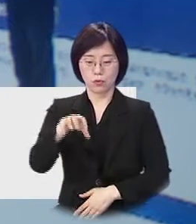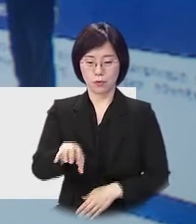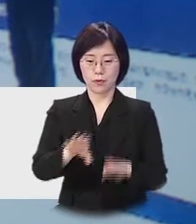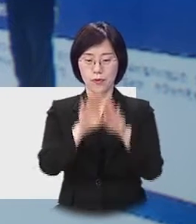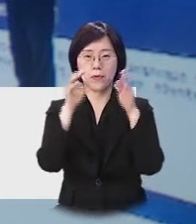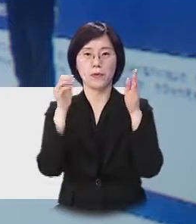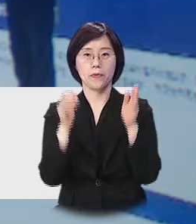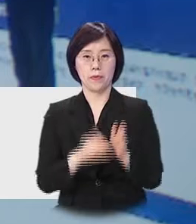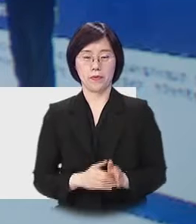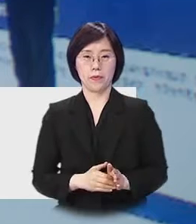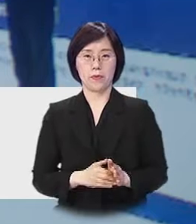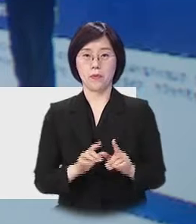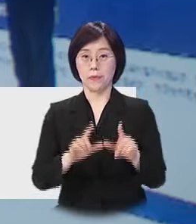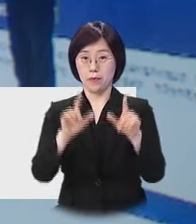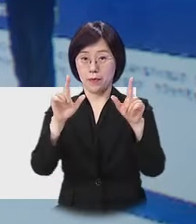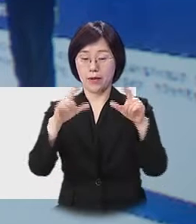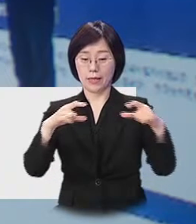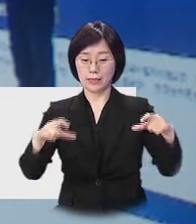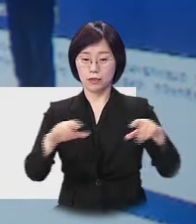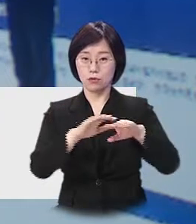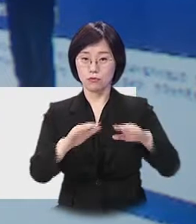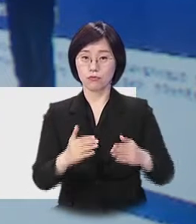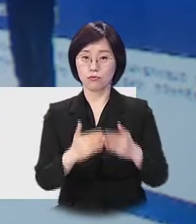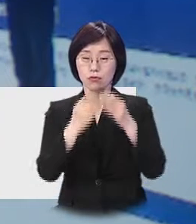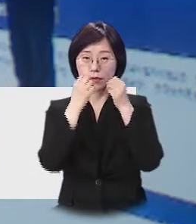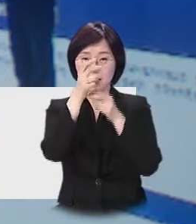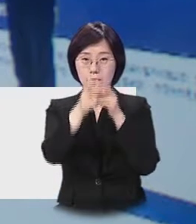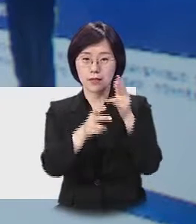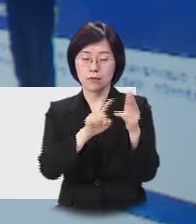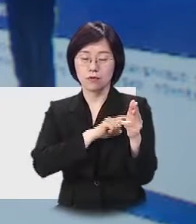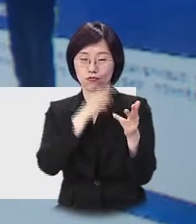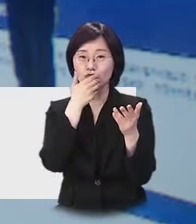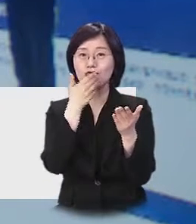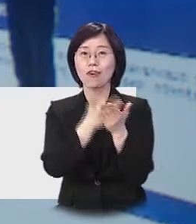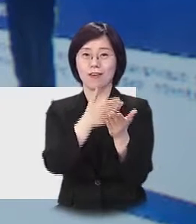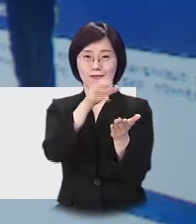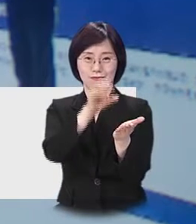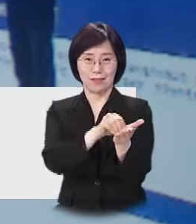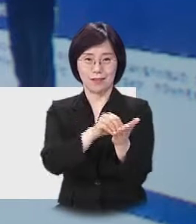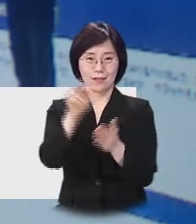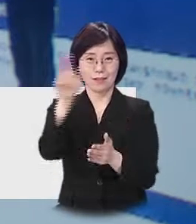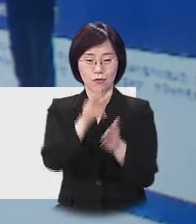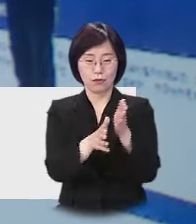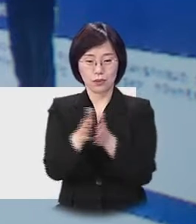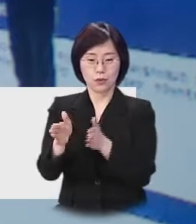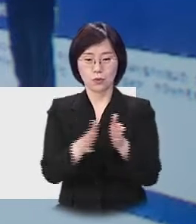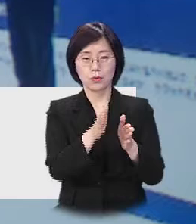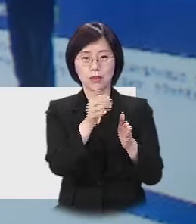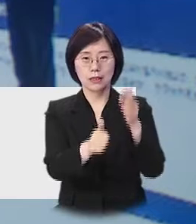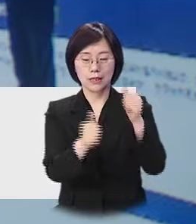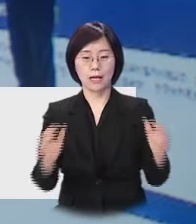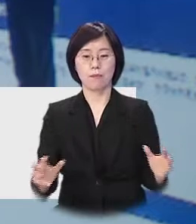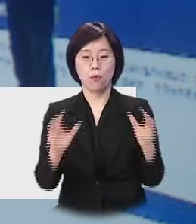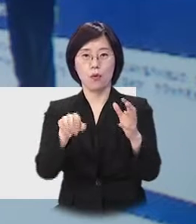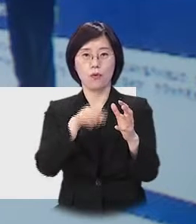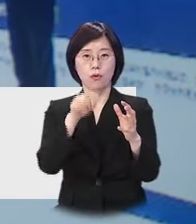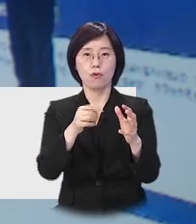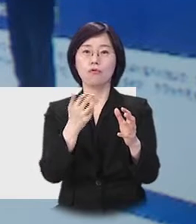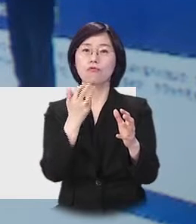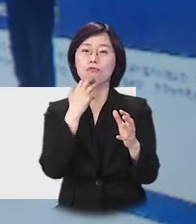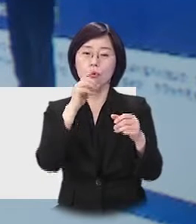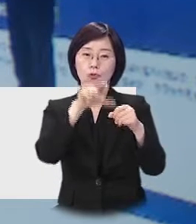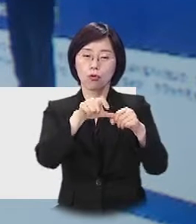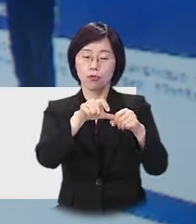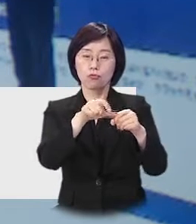세종시에서 열렸습니다. 올해는 지역균형 뉴딜이 최대 화두였는데 전국 시도지사들이 참석한 가운데 수도권